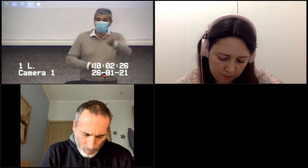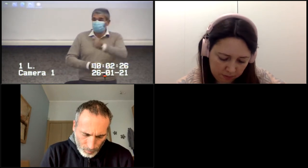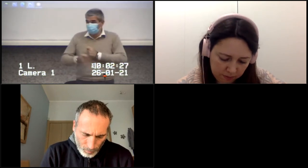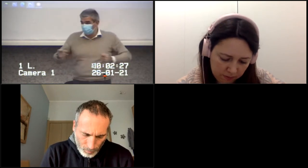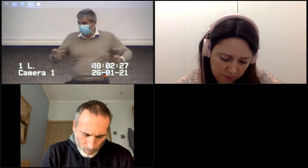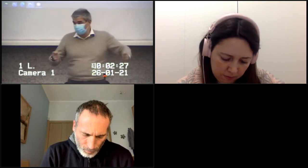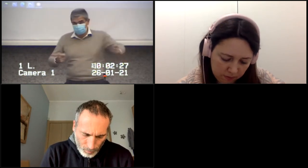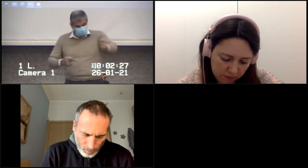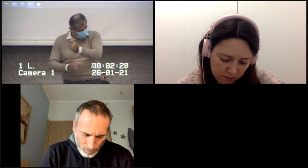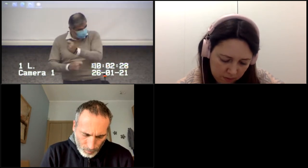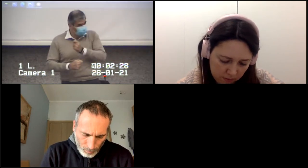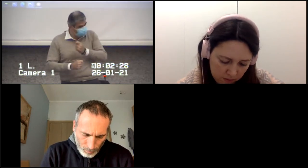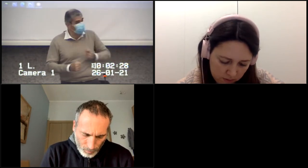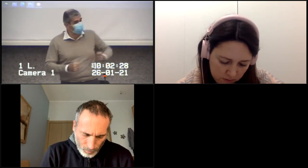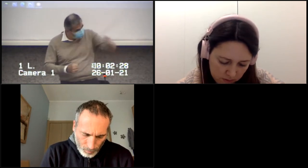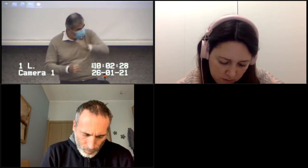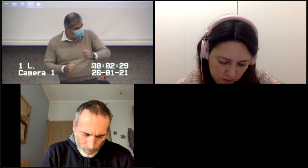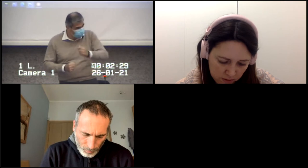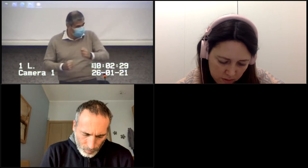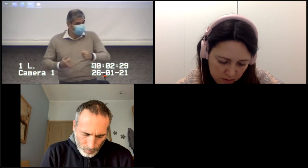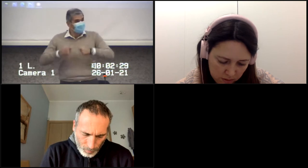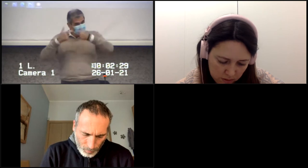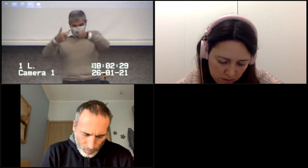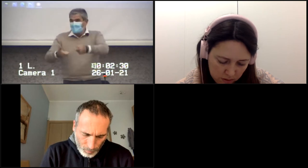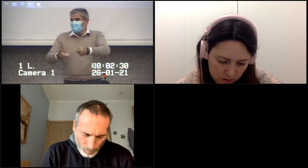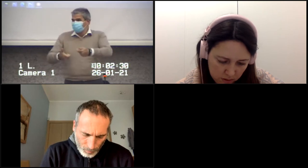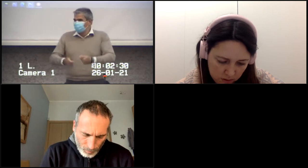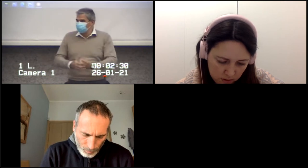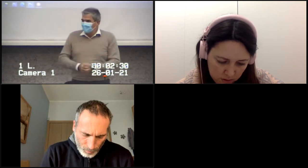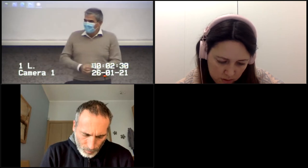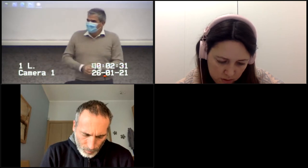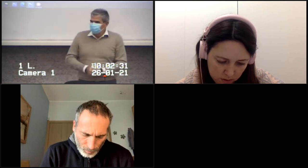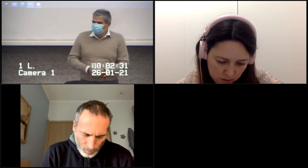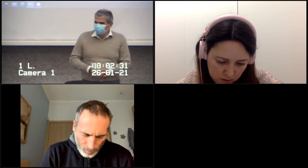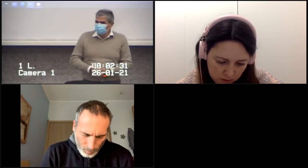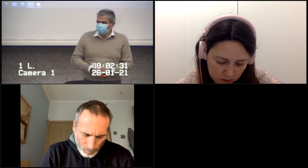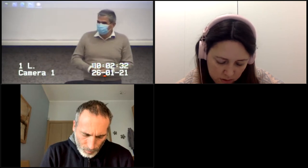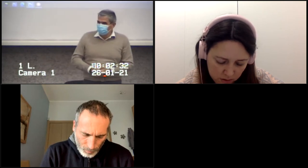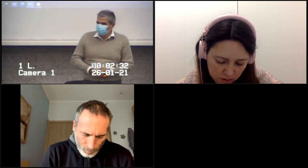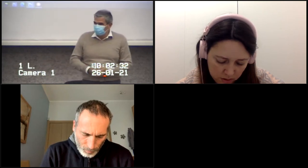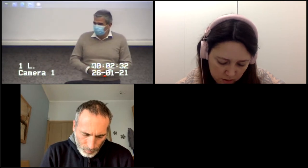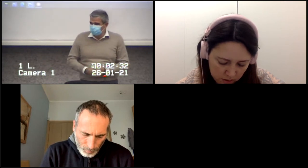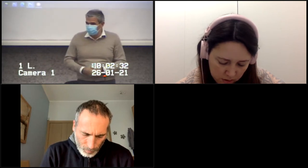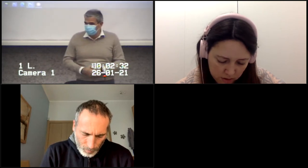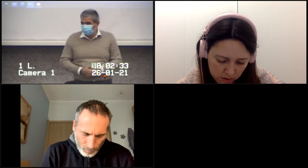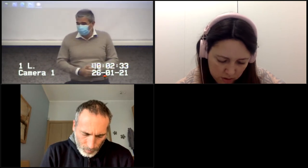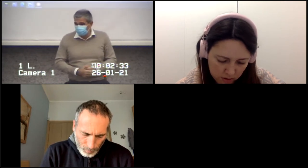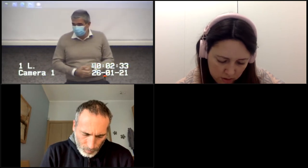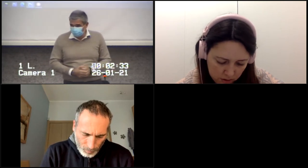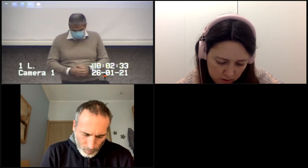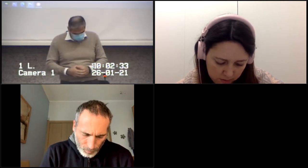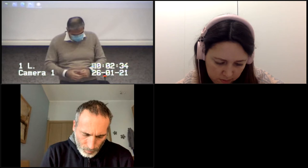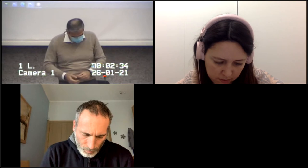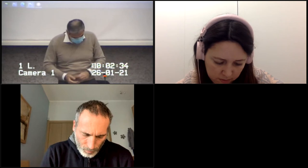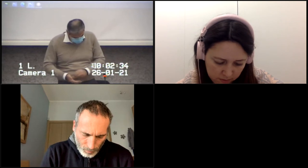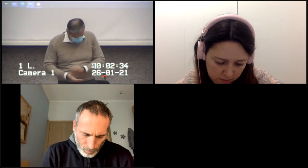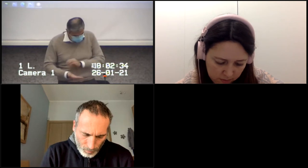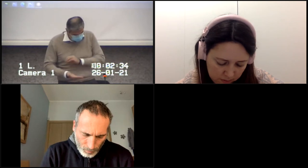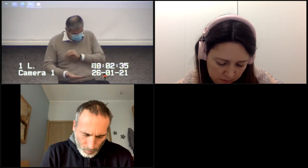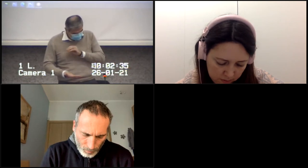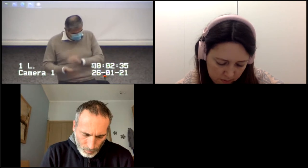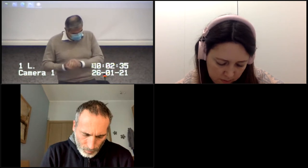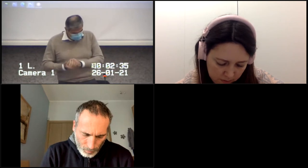ERP, e quindi abbiamo adesso in questo momento andiamo a ricaricare questo intervento che avevamo già previsto nella nostra